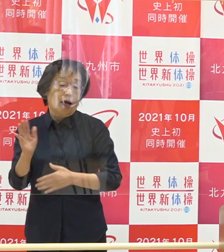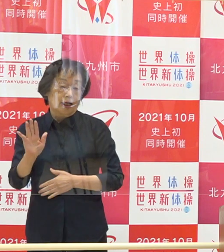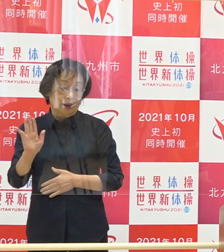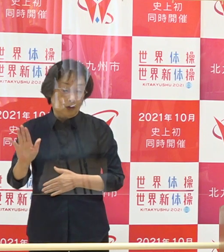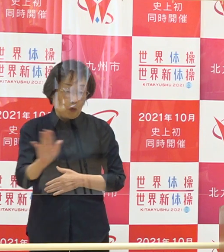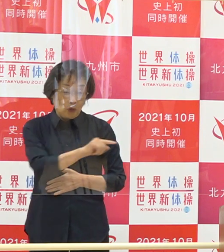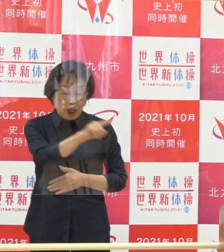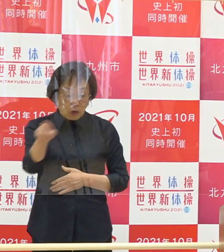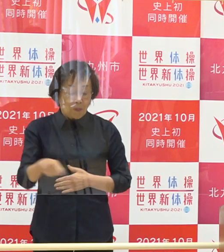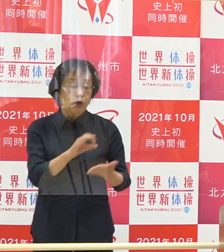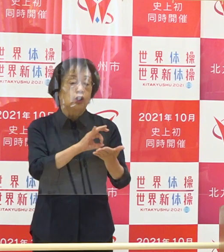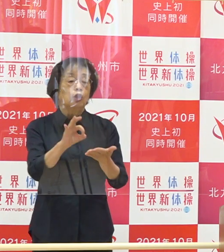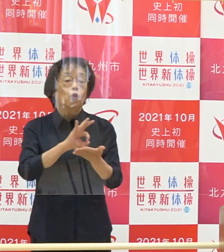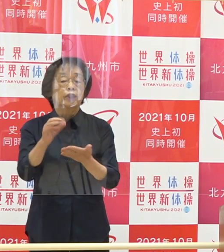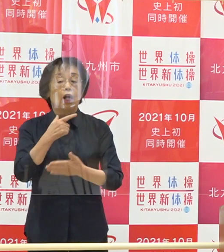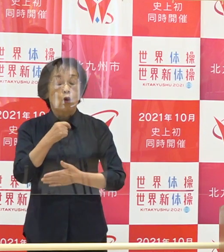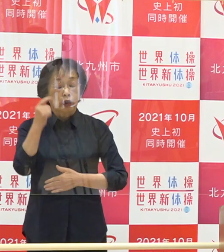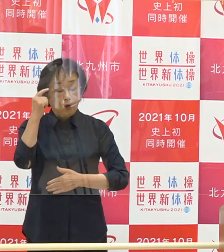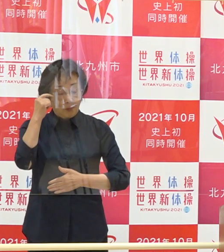当件は以上であります。